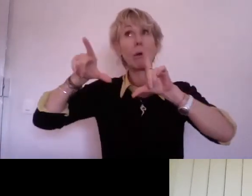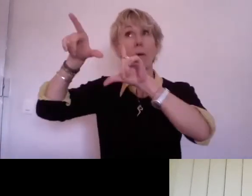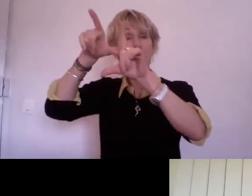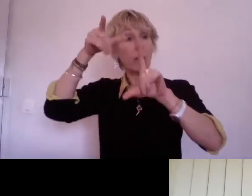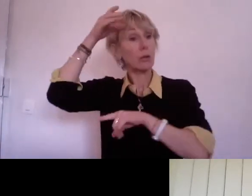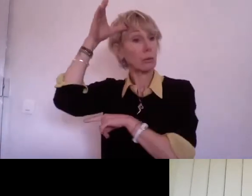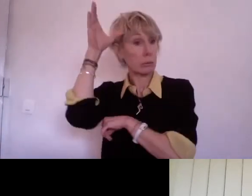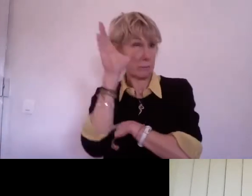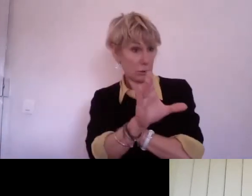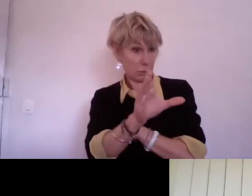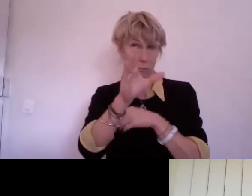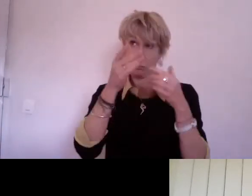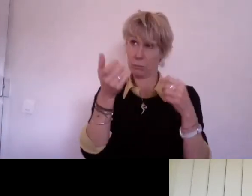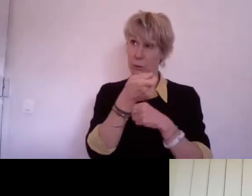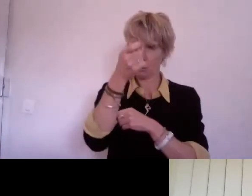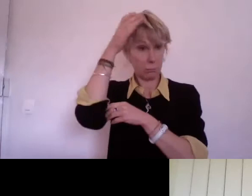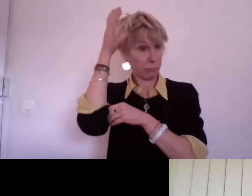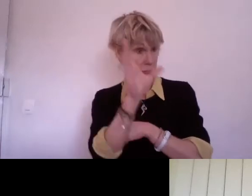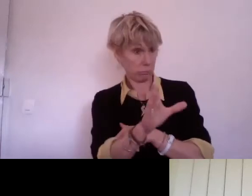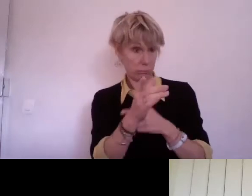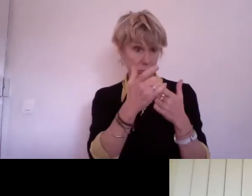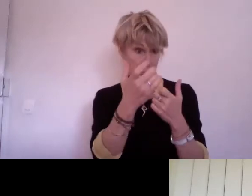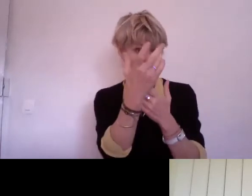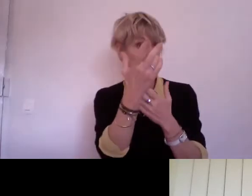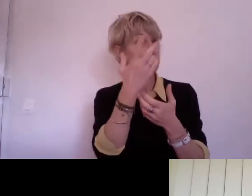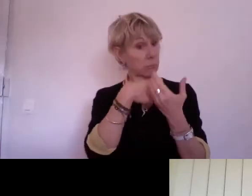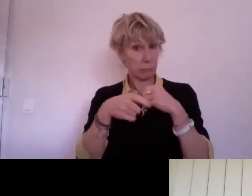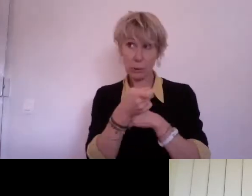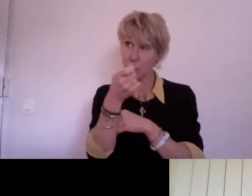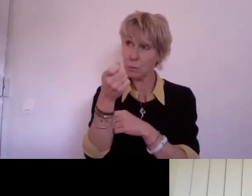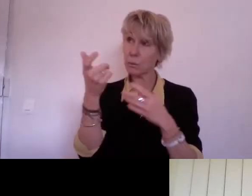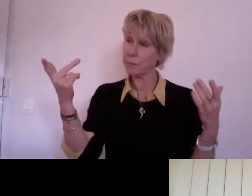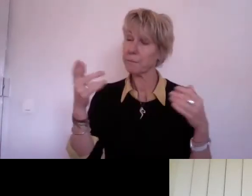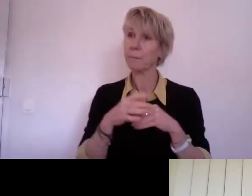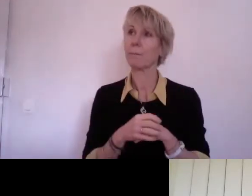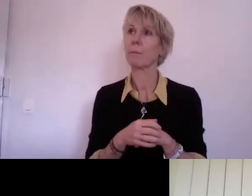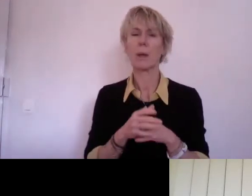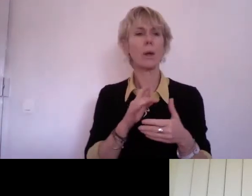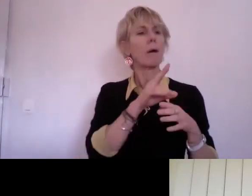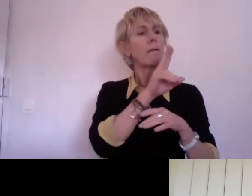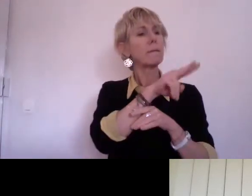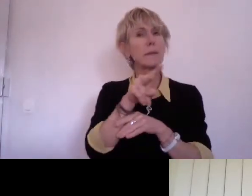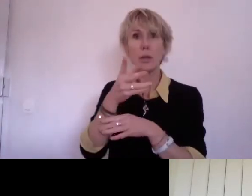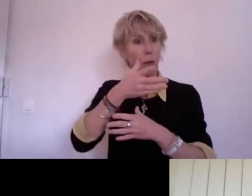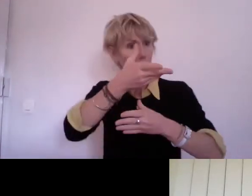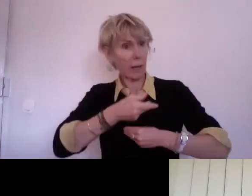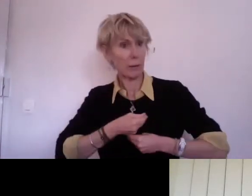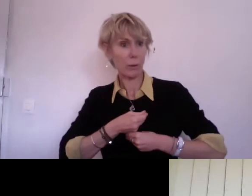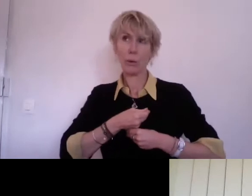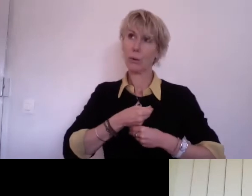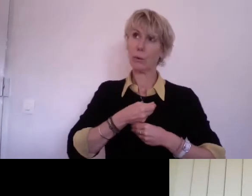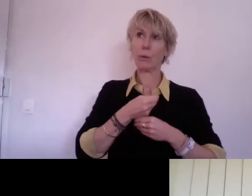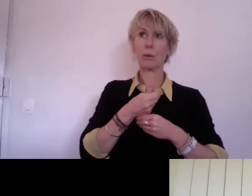culturel, est en lien avec les expériences vécues. C'est-à-dire les visiteurs que nous accueillons au musée ou en ligne